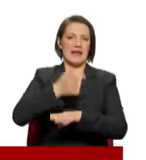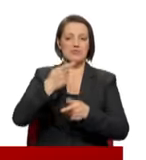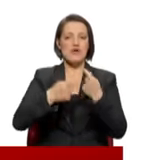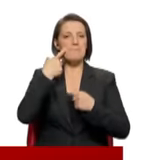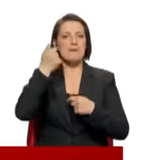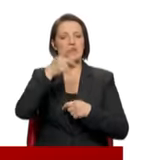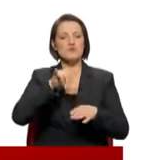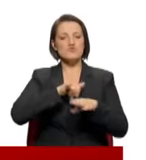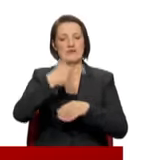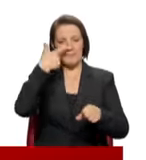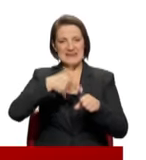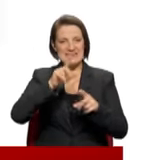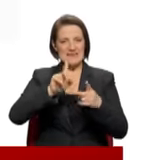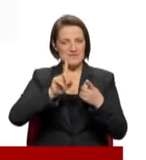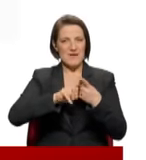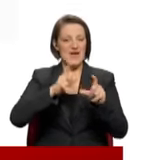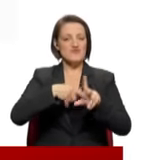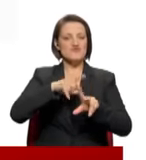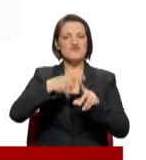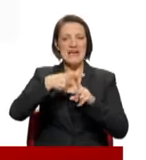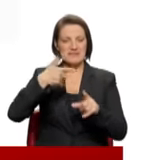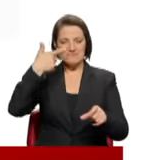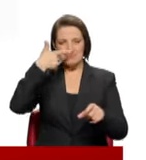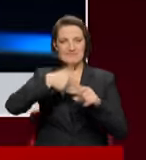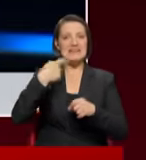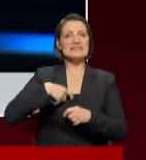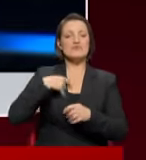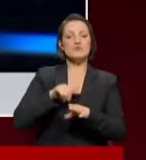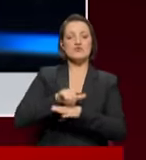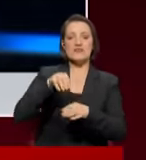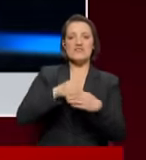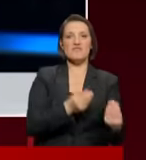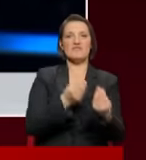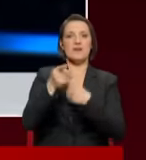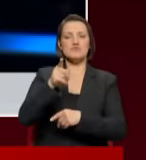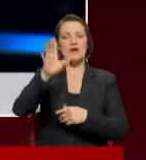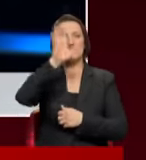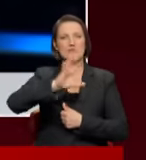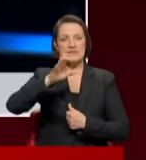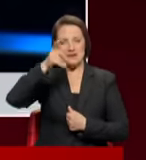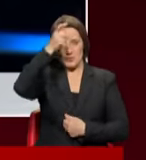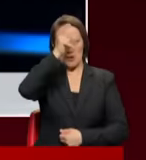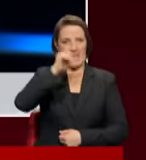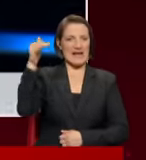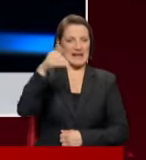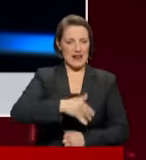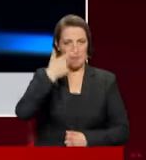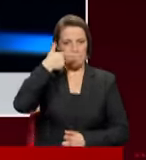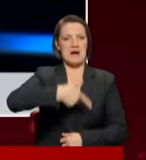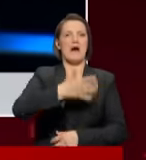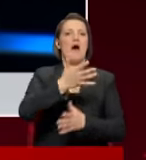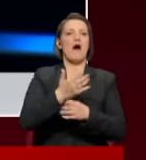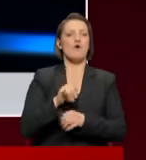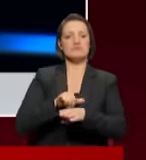Bakanı uçak benzini ve jet yakıtını sivil uçuşlar için veriyorduk dedi. Bunlar hep turistik. Türkiye'ye geliyorlar, benzin